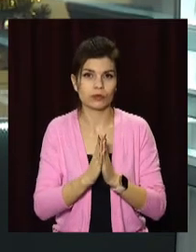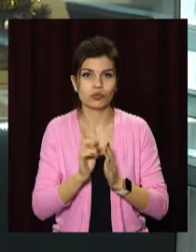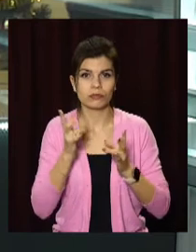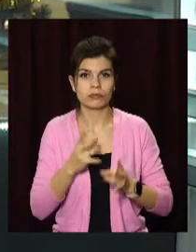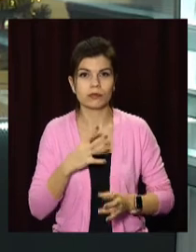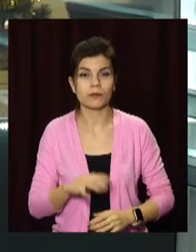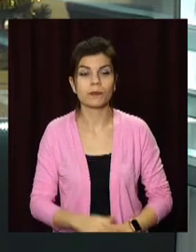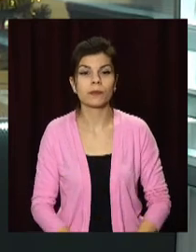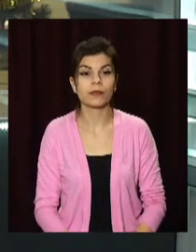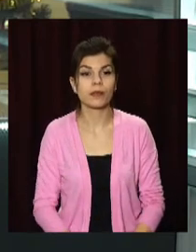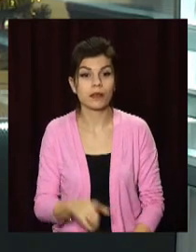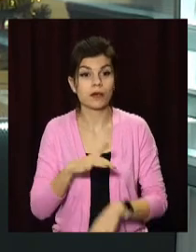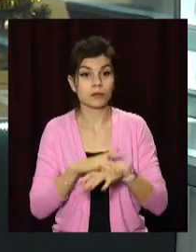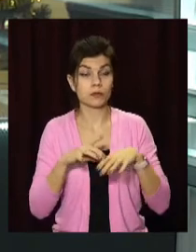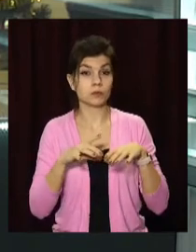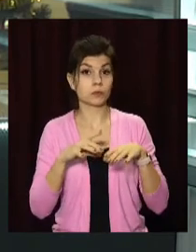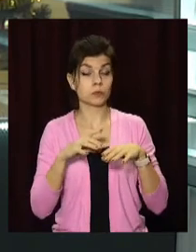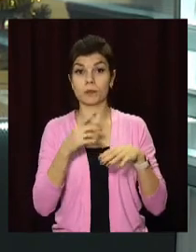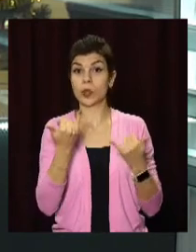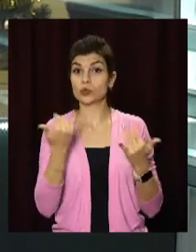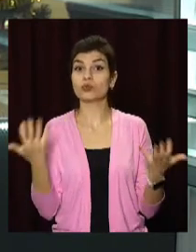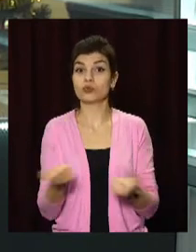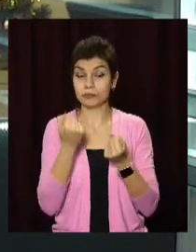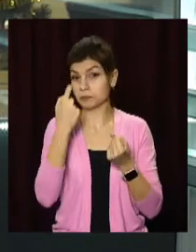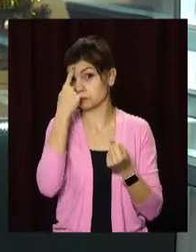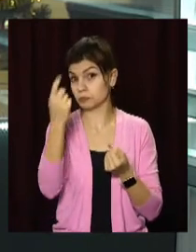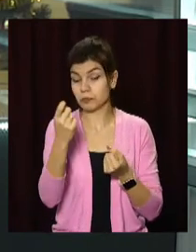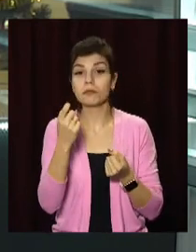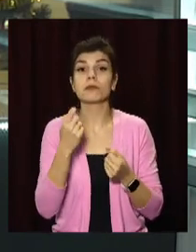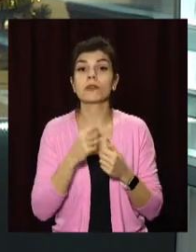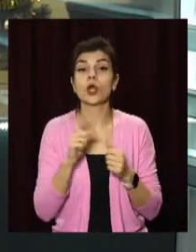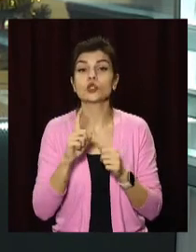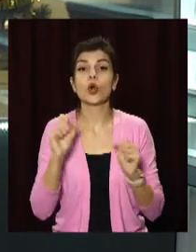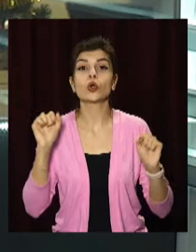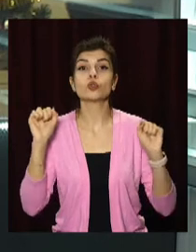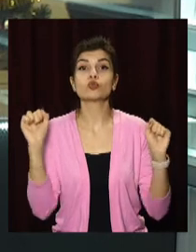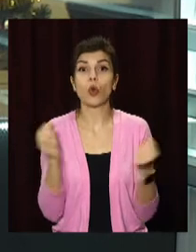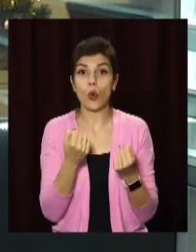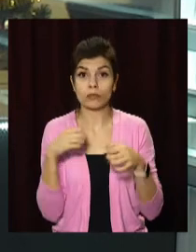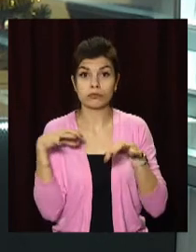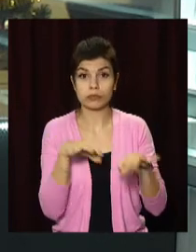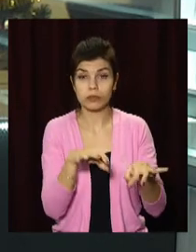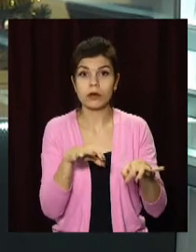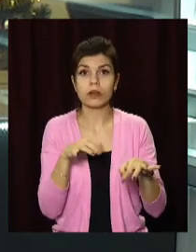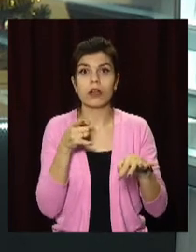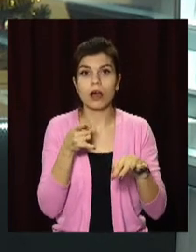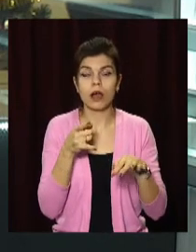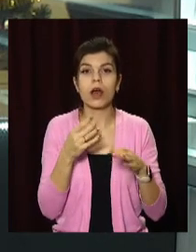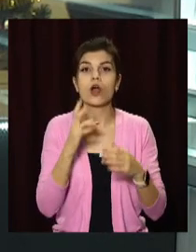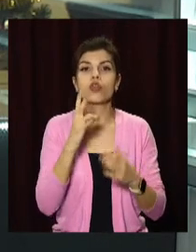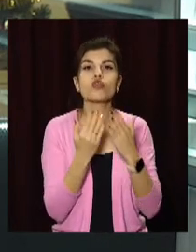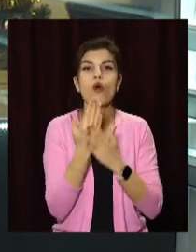Звільнили з білого полону. Сьогодні вночі до служби порятунку надійшло повідомлення, що швидка застрягла в заметі в селі